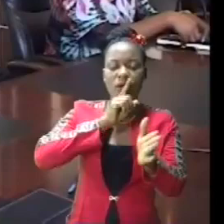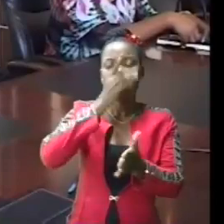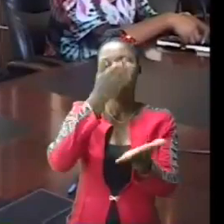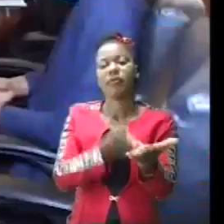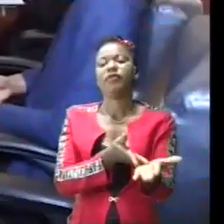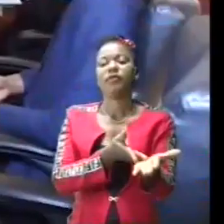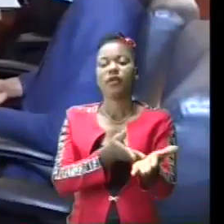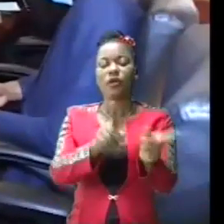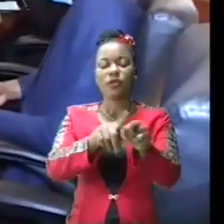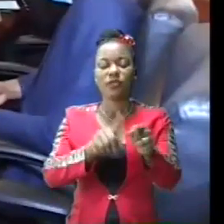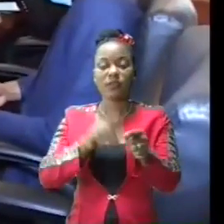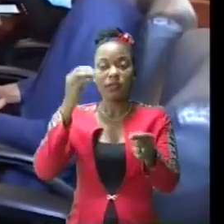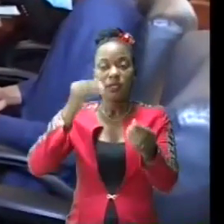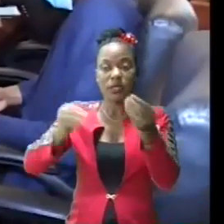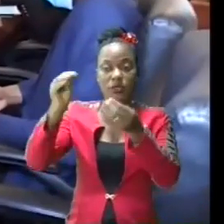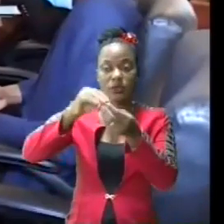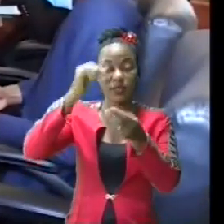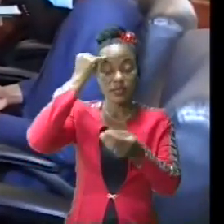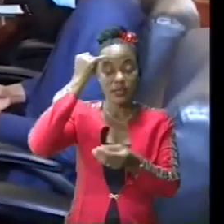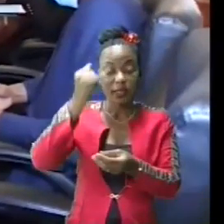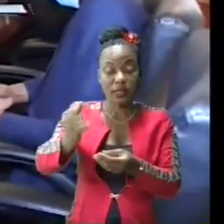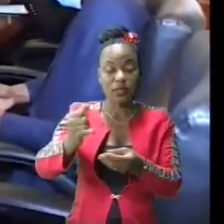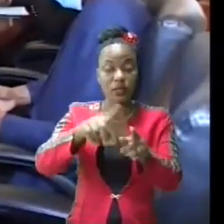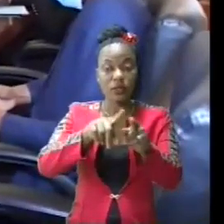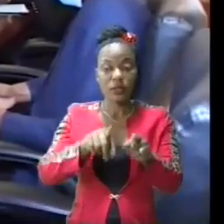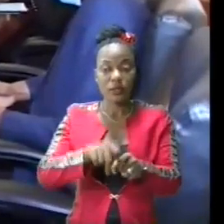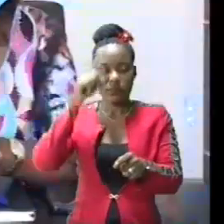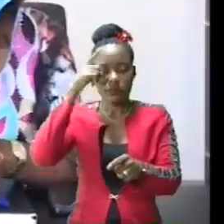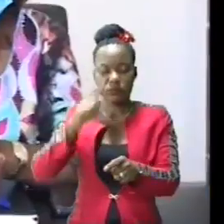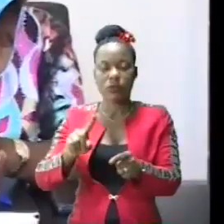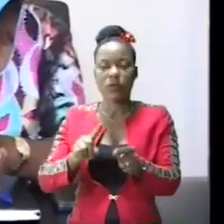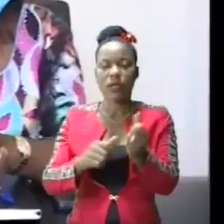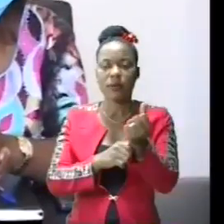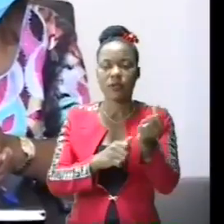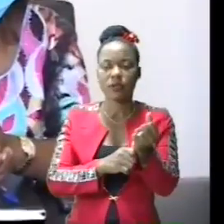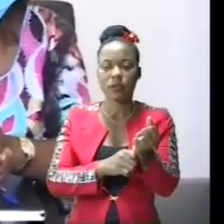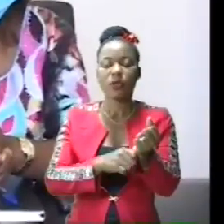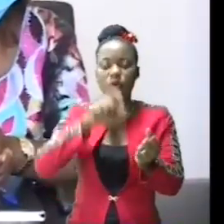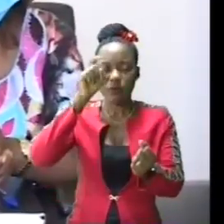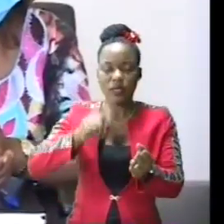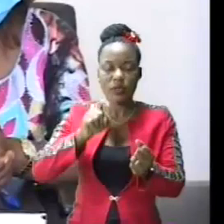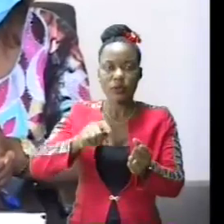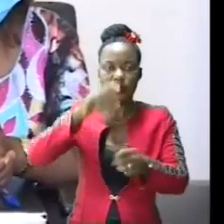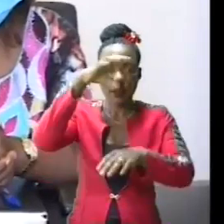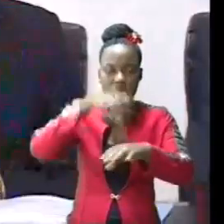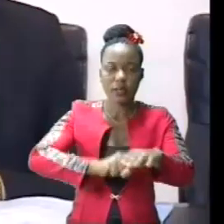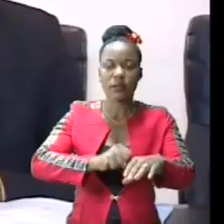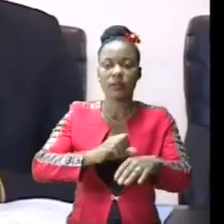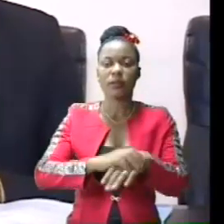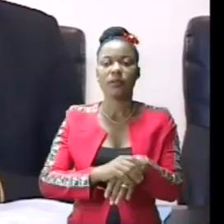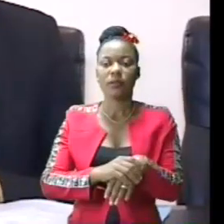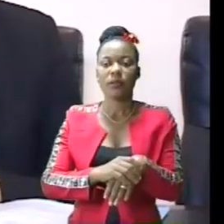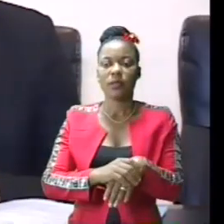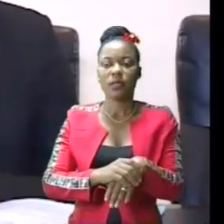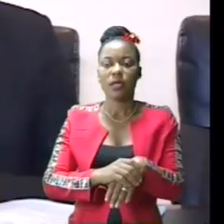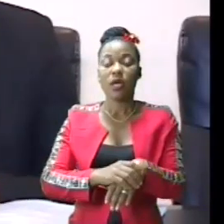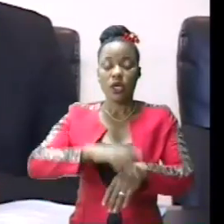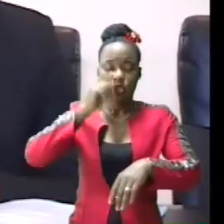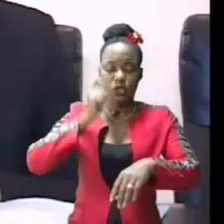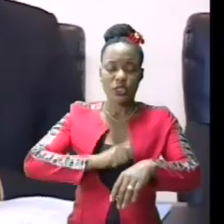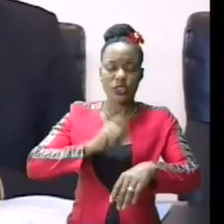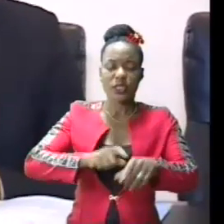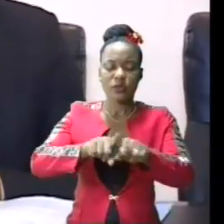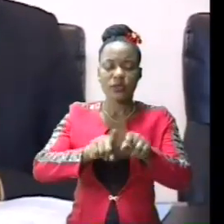Et d'ajouter, ces actes sont répréhensibles, les auteurs doivent être arrêtés, jugés